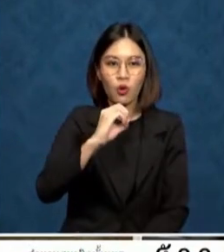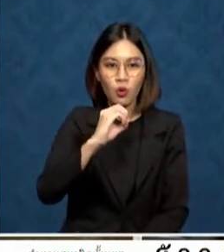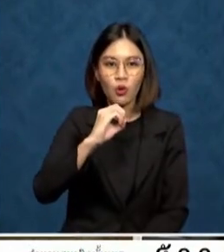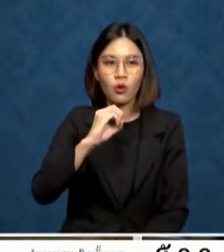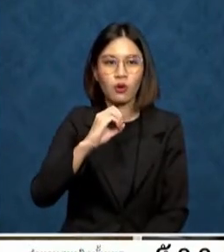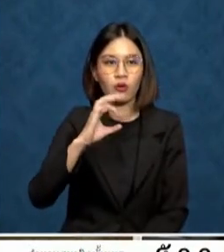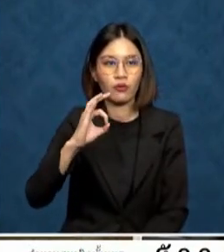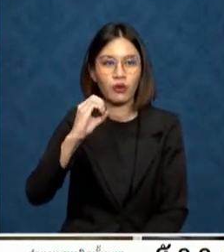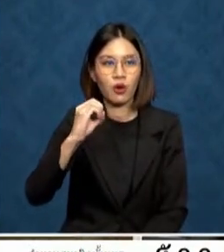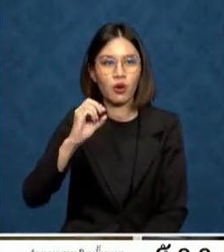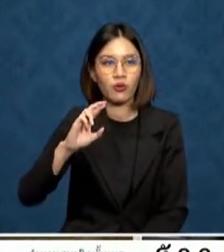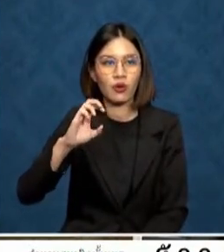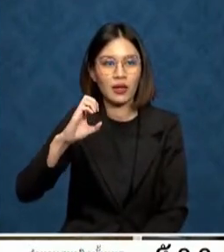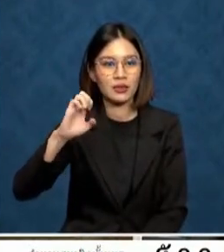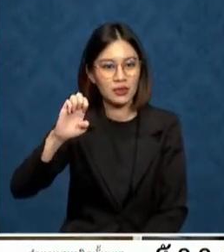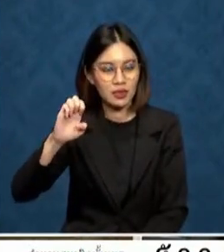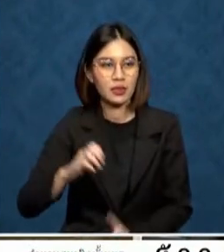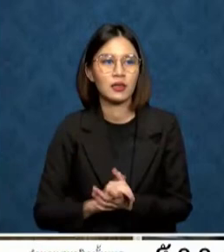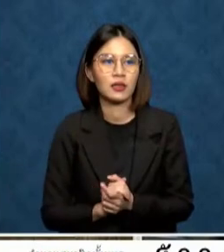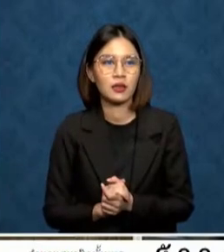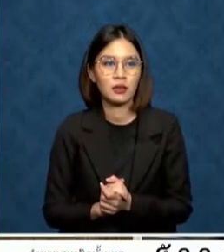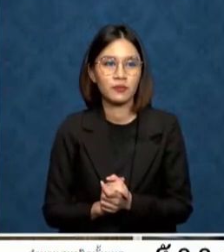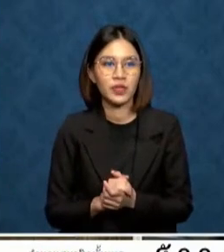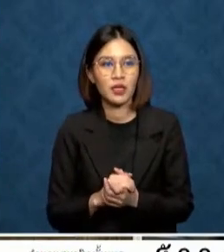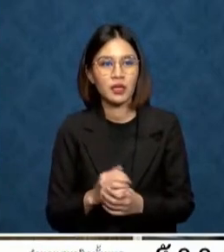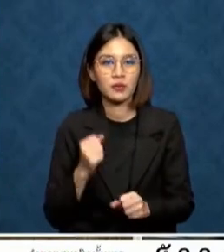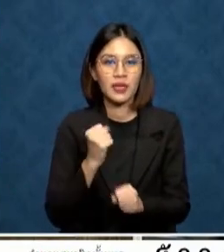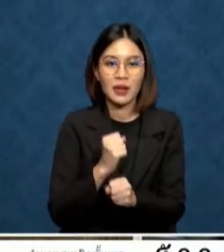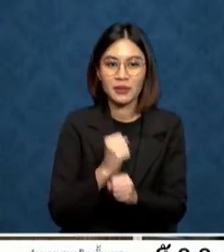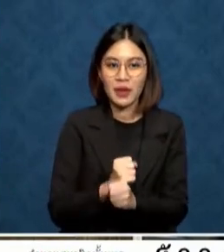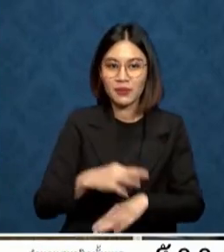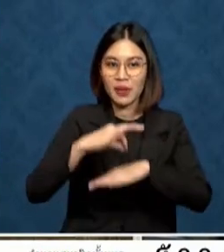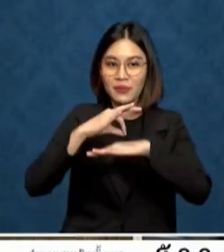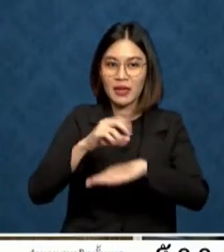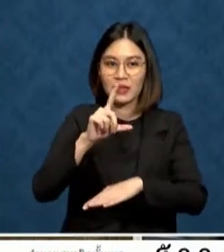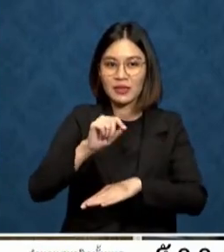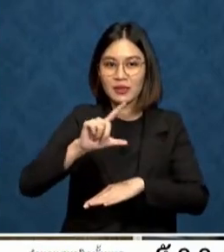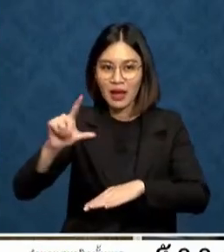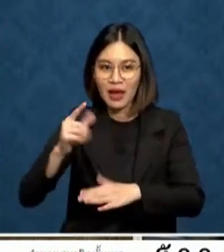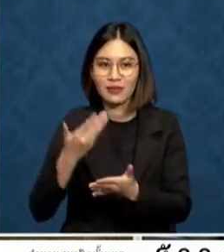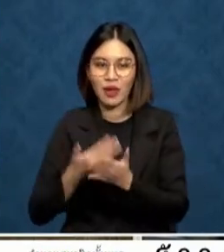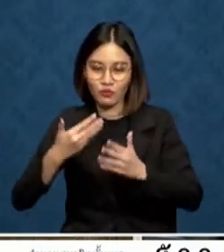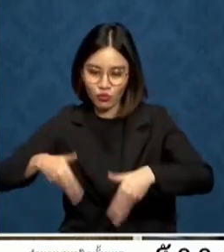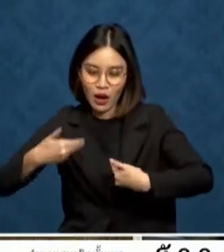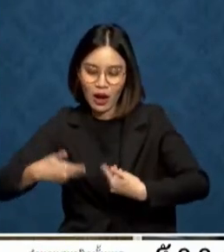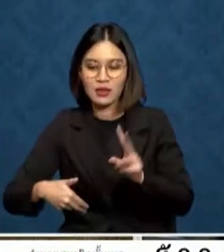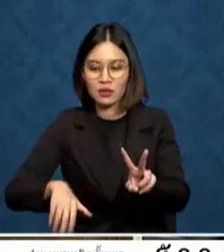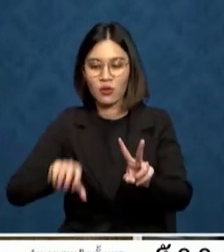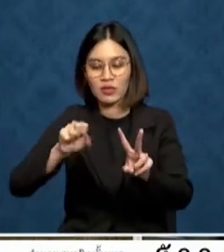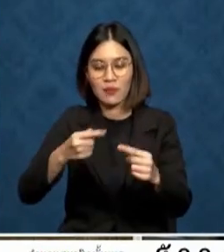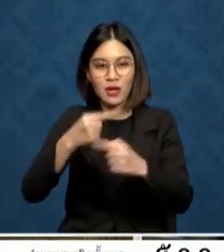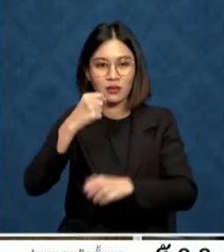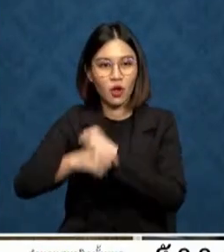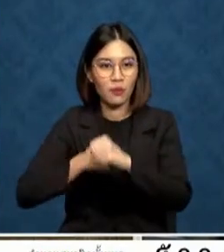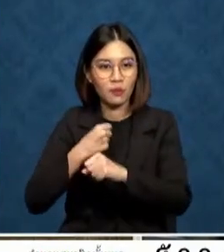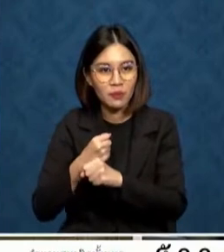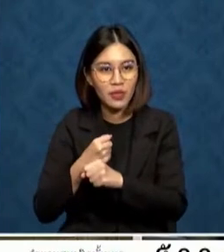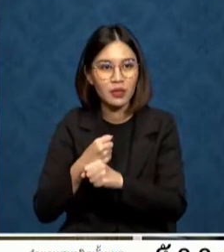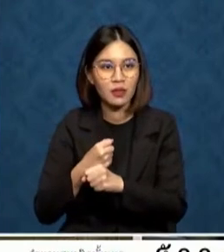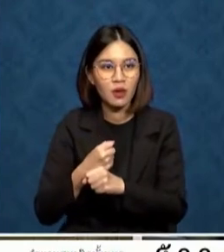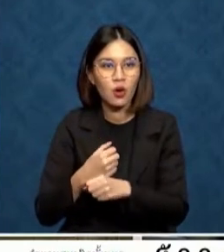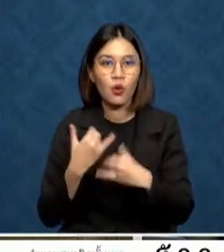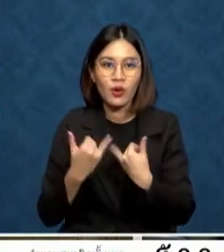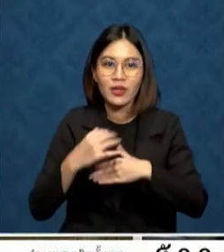Familyว Soft Powerนะครับที่จะสร้างงาน 20ล้านตำแหน่งเพิ่มรายได้ครัวเดือน 200,000บาทต่อปีวันนี้สร้างได้สัก 1